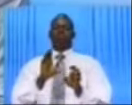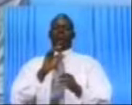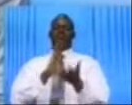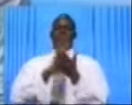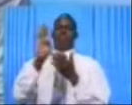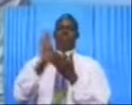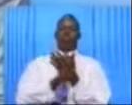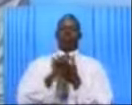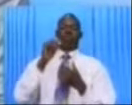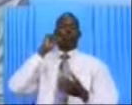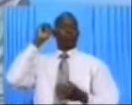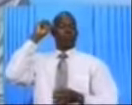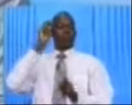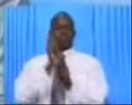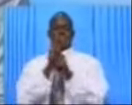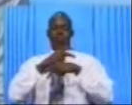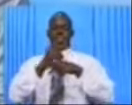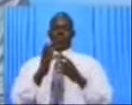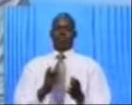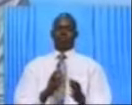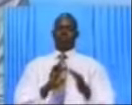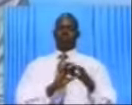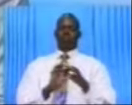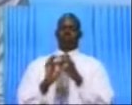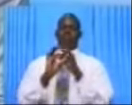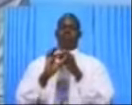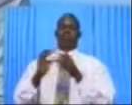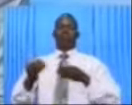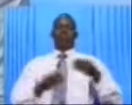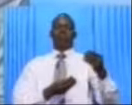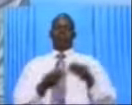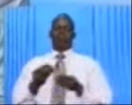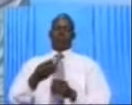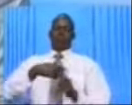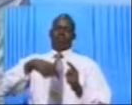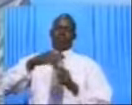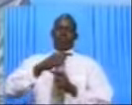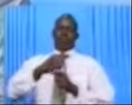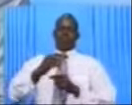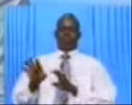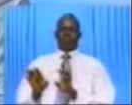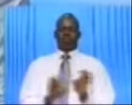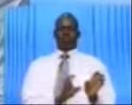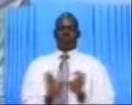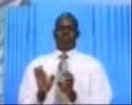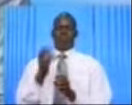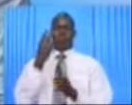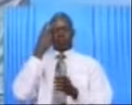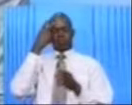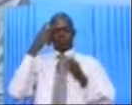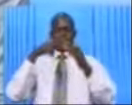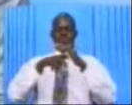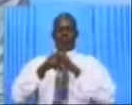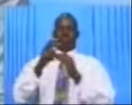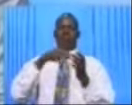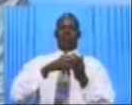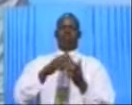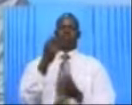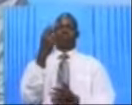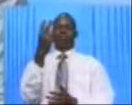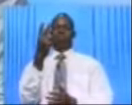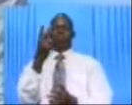hier, producteurs et partenaires du projet ont échangé autour des réalisations et envisagé les perspectives. 2012 ayant